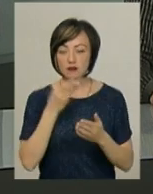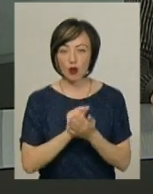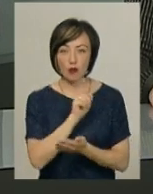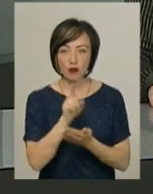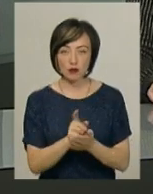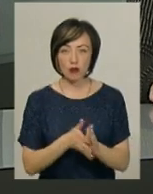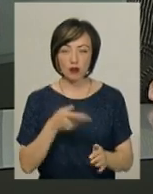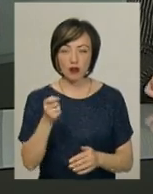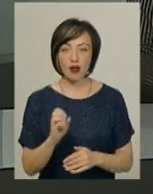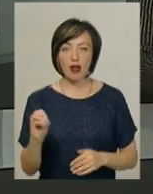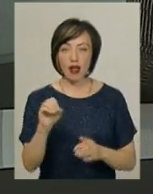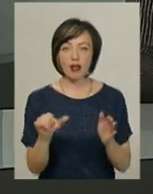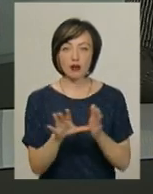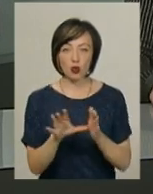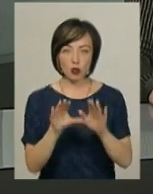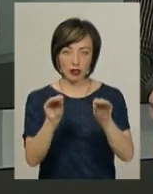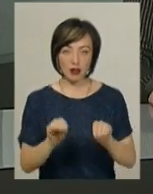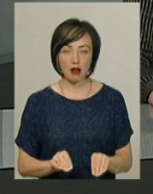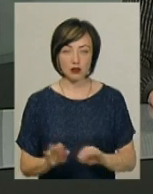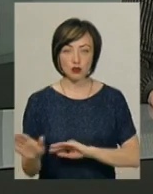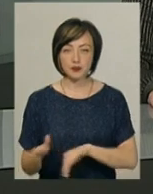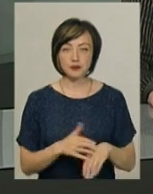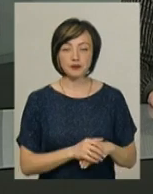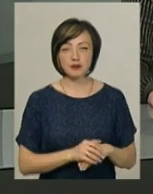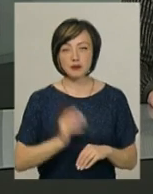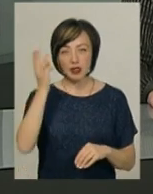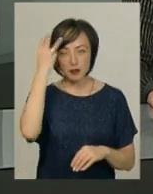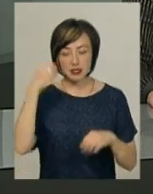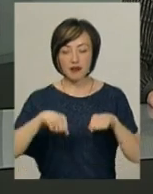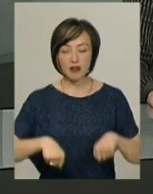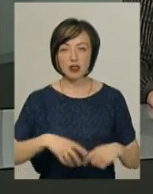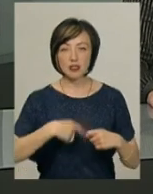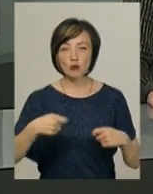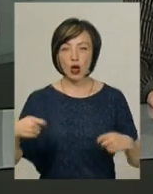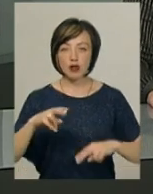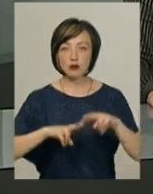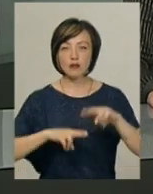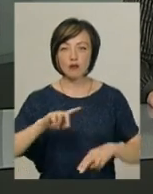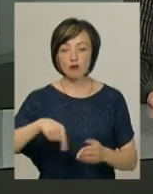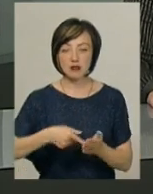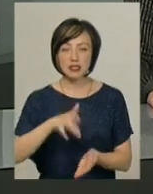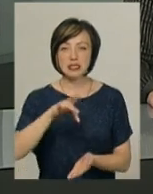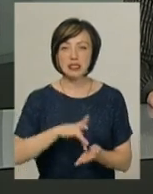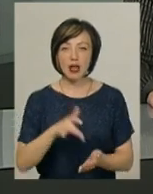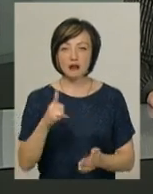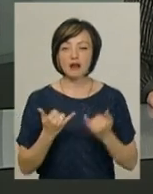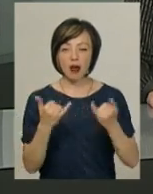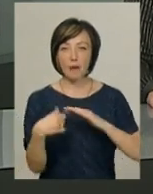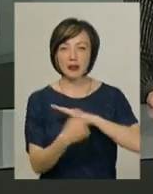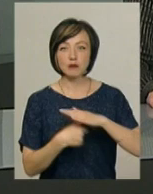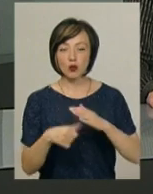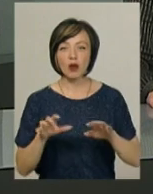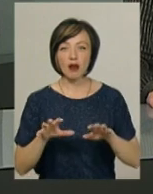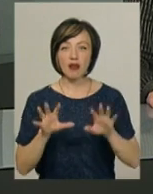обов'язок подавати е-декларацію. Хмельницька влада зволікає з будівництвом у місті центру для безпритульних тварин, так